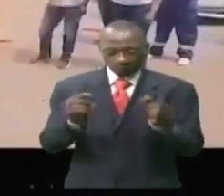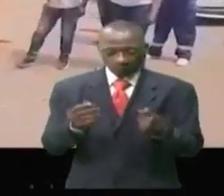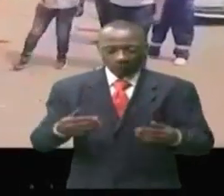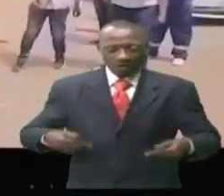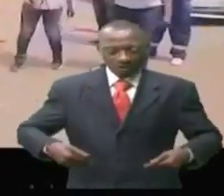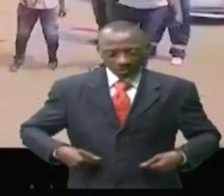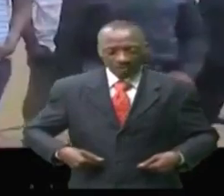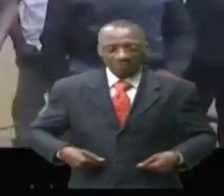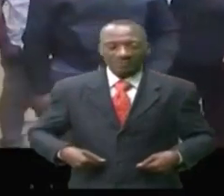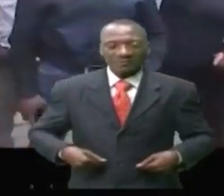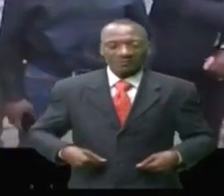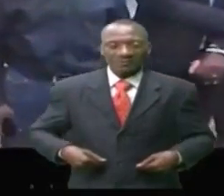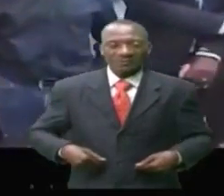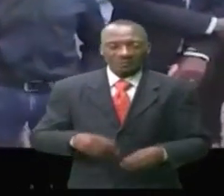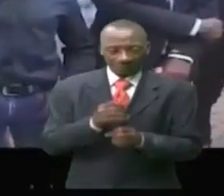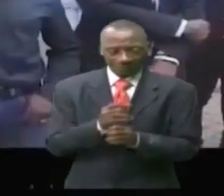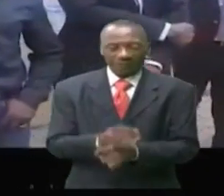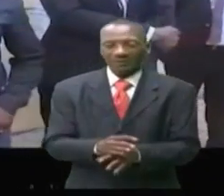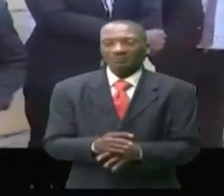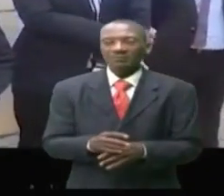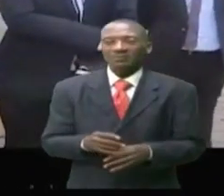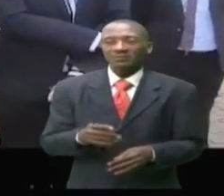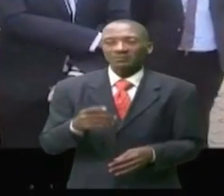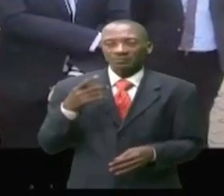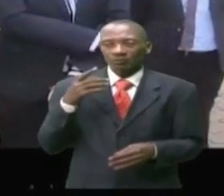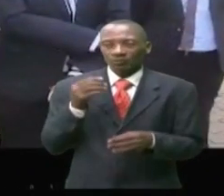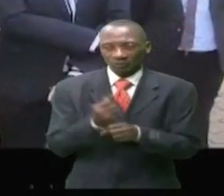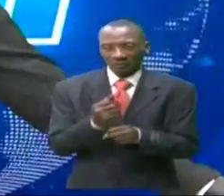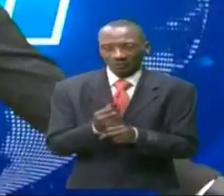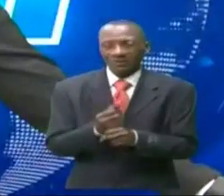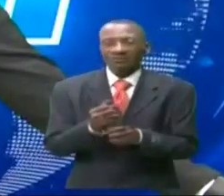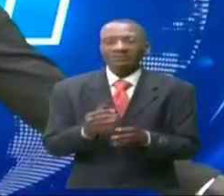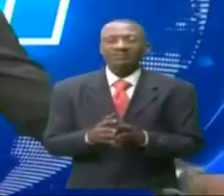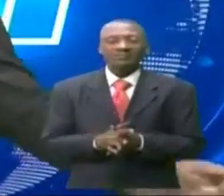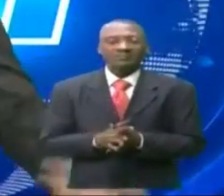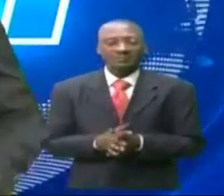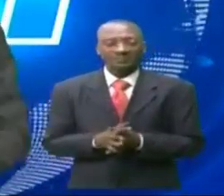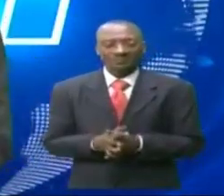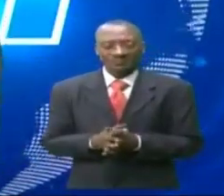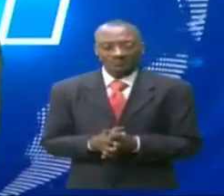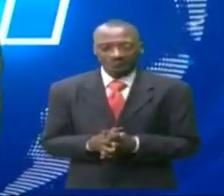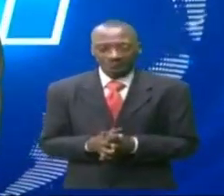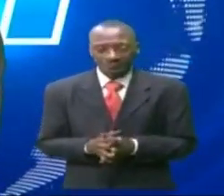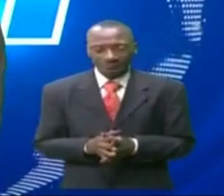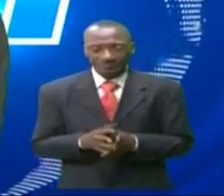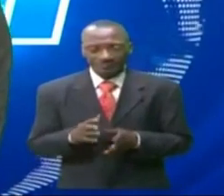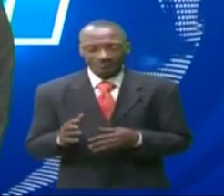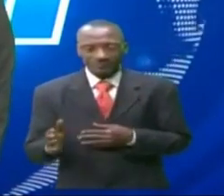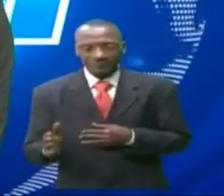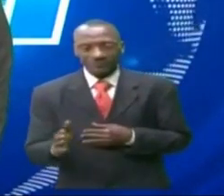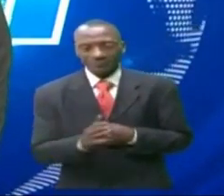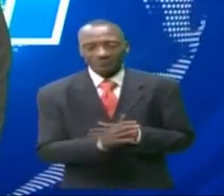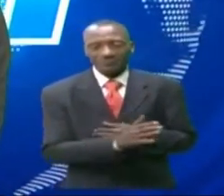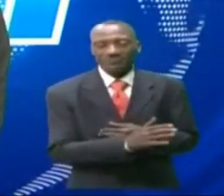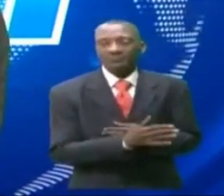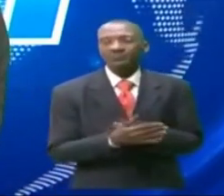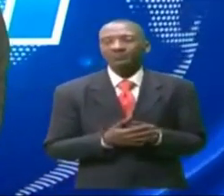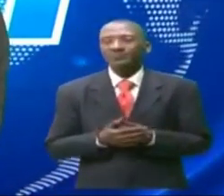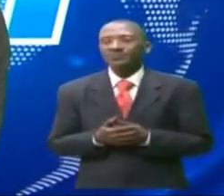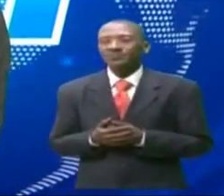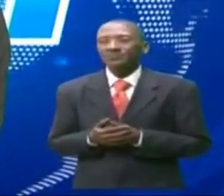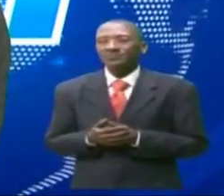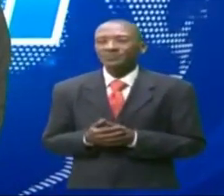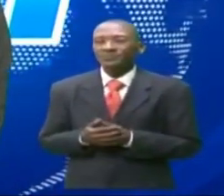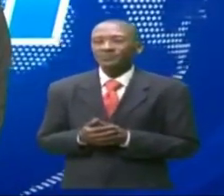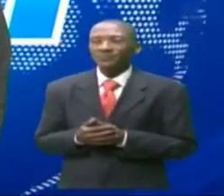définition pour une bonne formation professionnelle. Au micro de nos reporters, Freddy